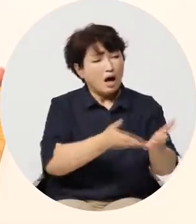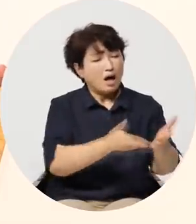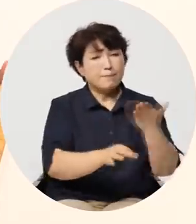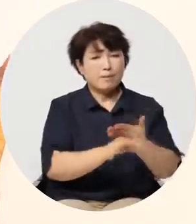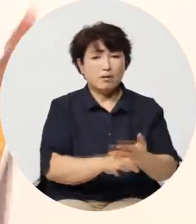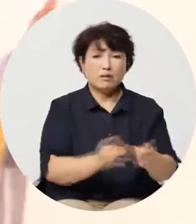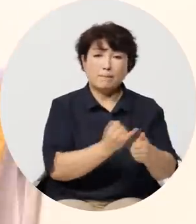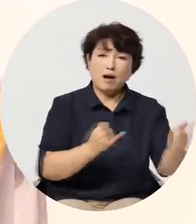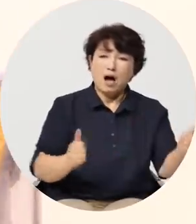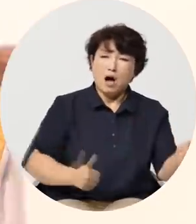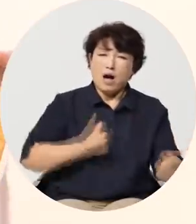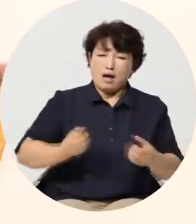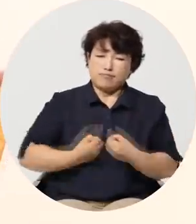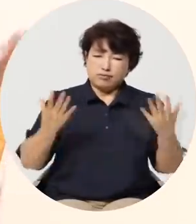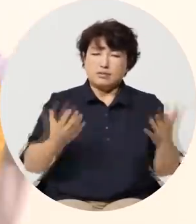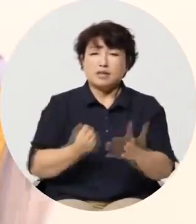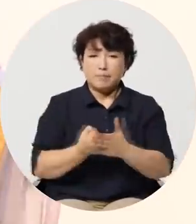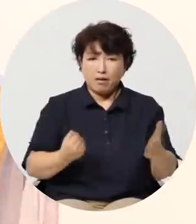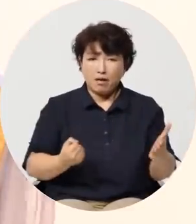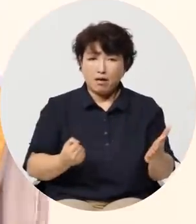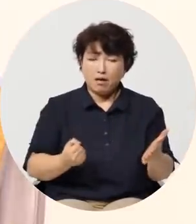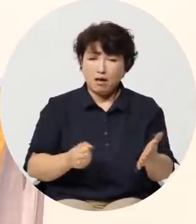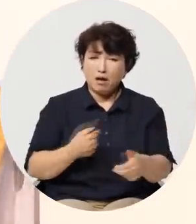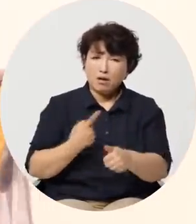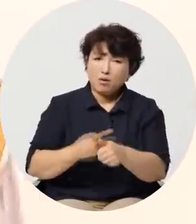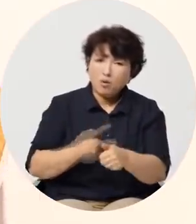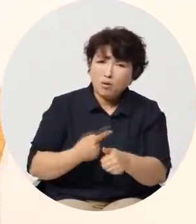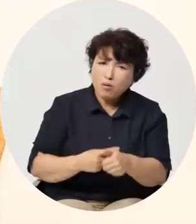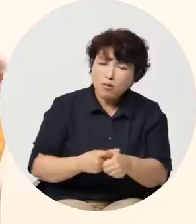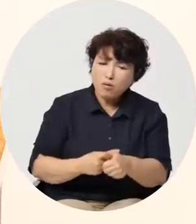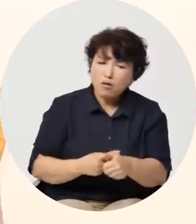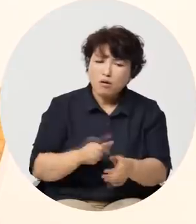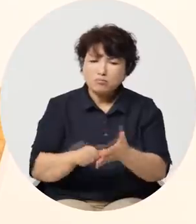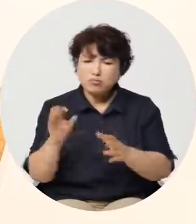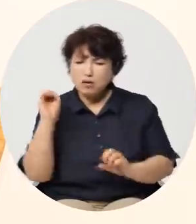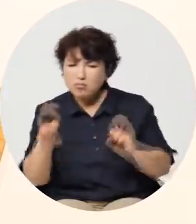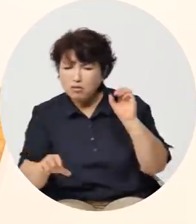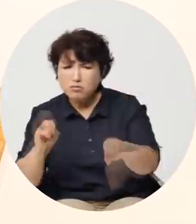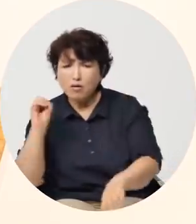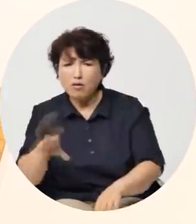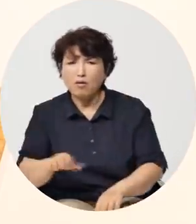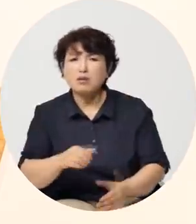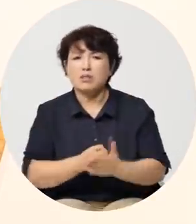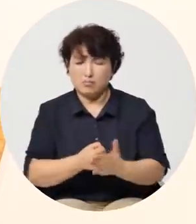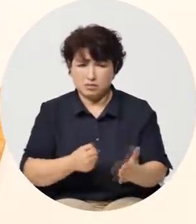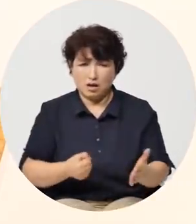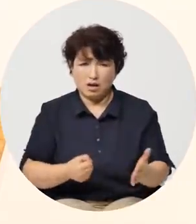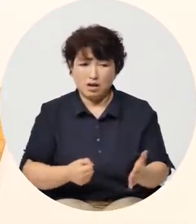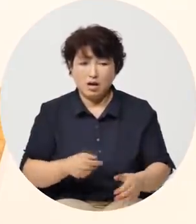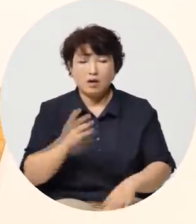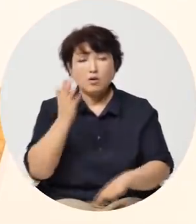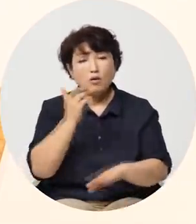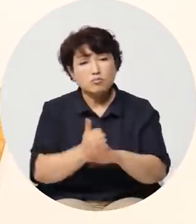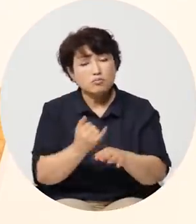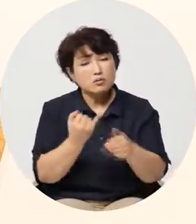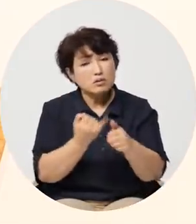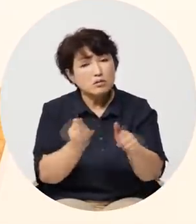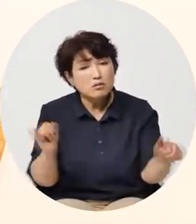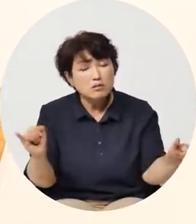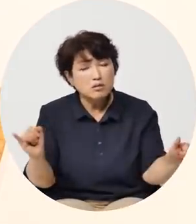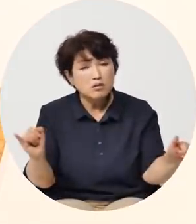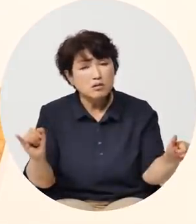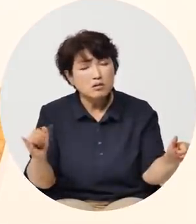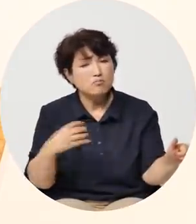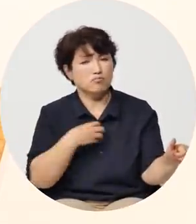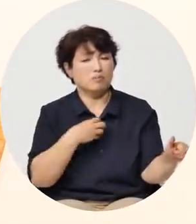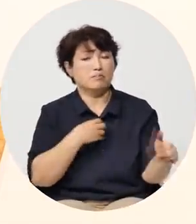나온다? 입에 욕설이 튀어나오고 물건을 집어던지는 행위가 나오니까 자기가 생각할 때 그렇게 하면 이게 가정이 깨질 위험이